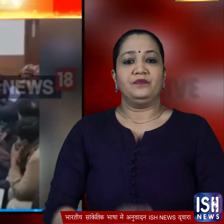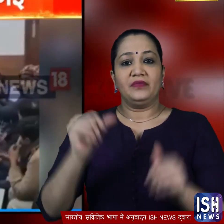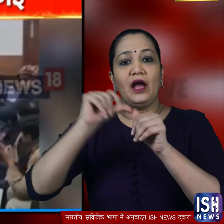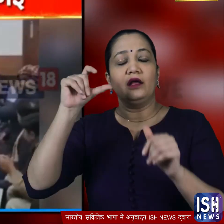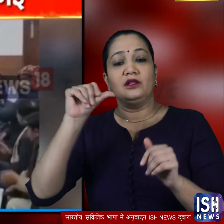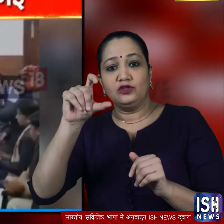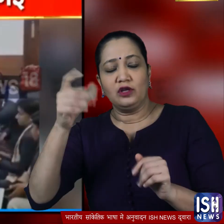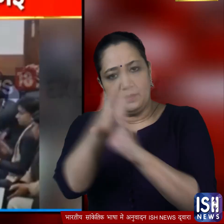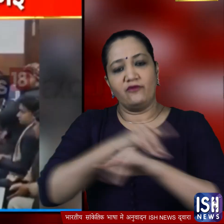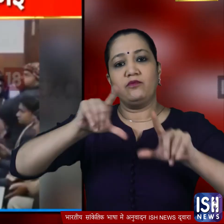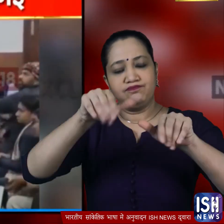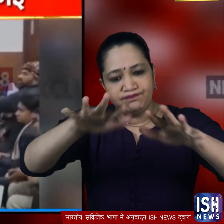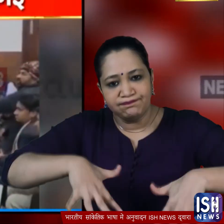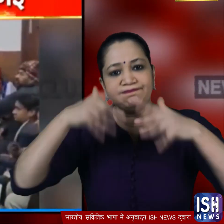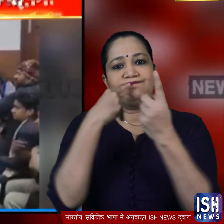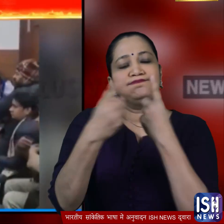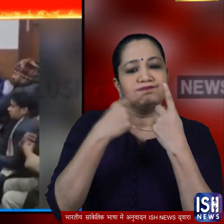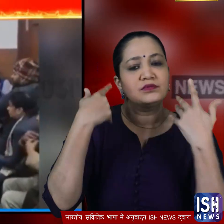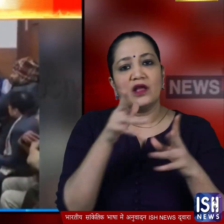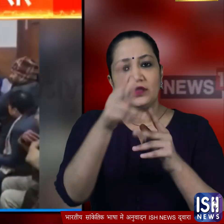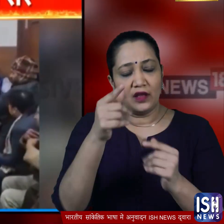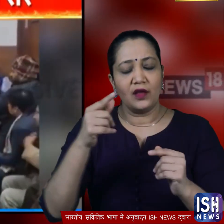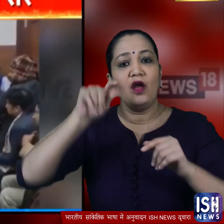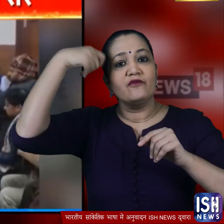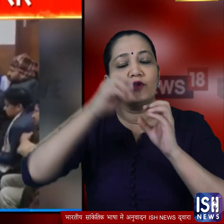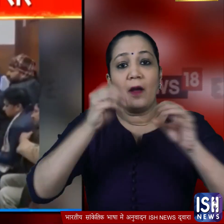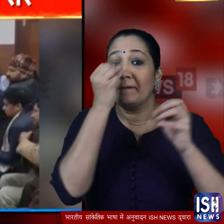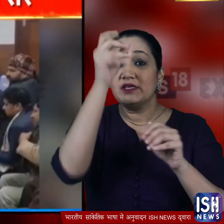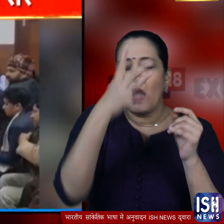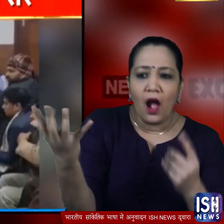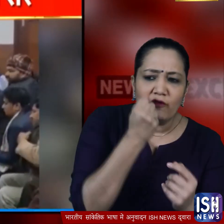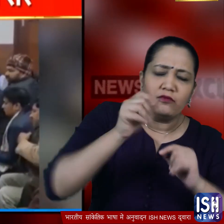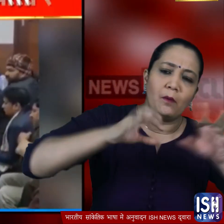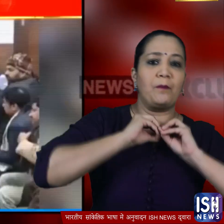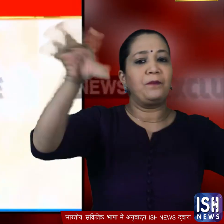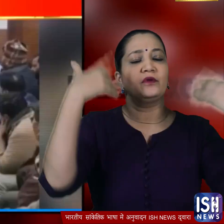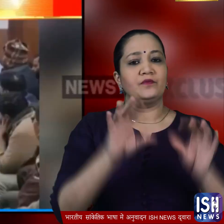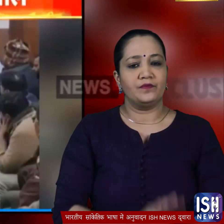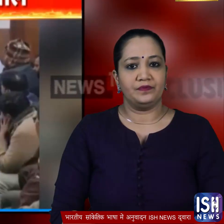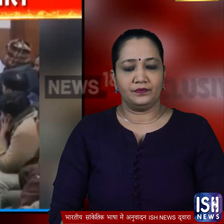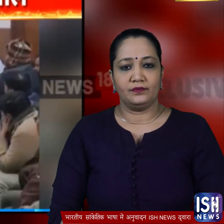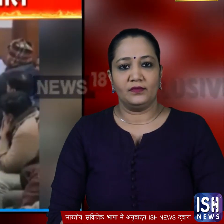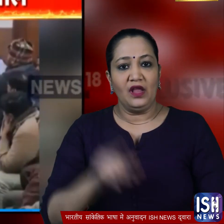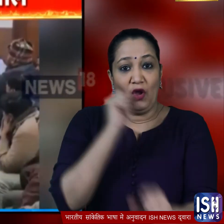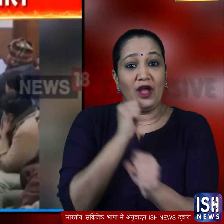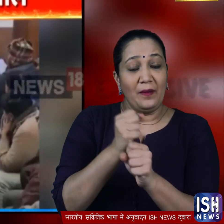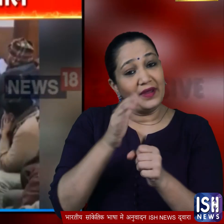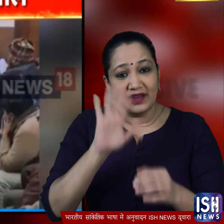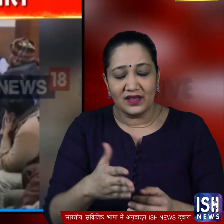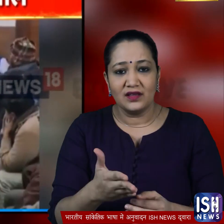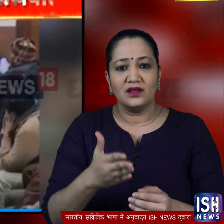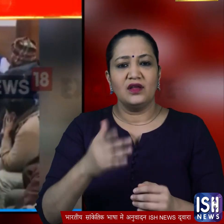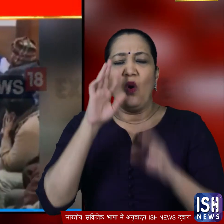इससे पहले आदिल चौधरी ने एक जनसभा करते हुए ये विवादास्पद बयान दिया, जिसका वीडियो बीजेपी ने जारी किया था। सरकार बन रही